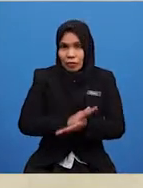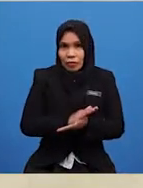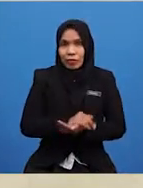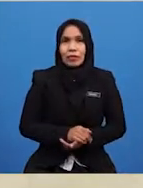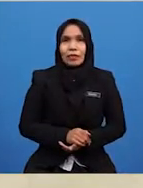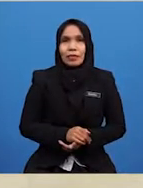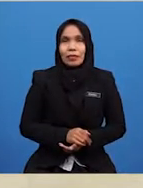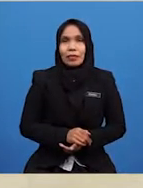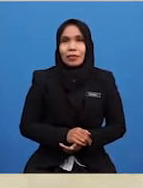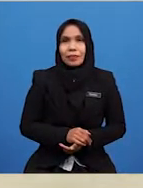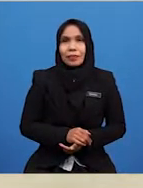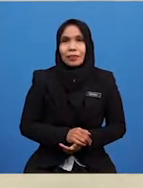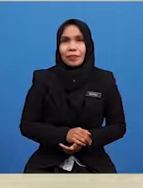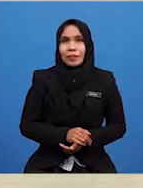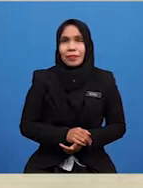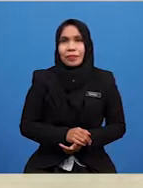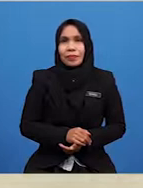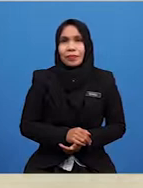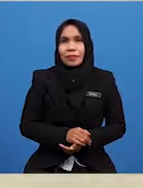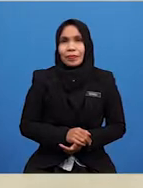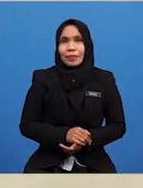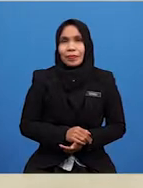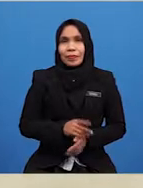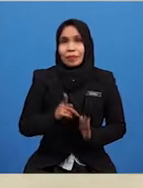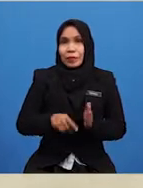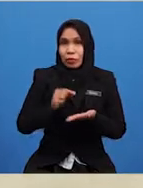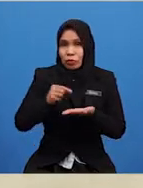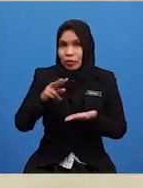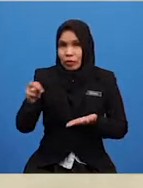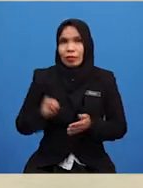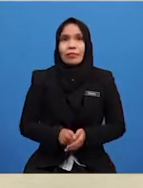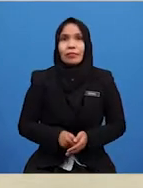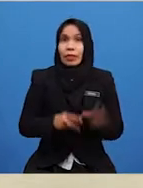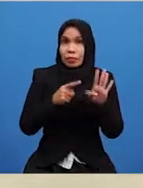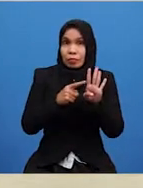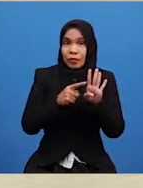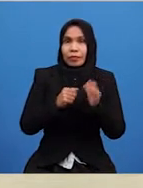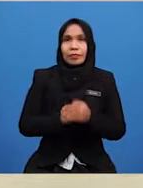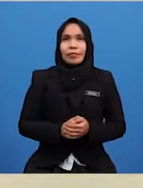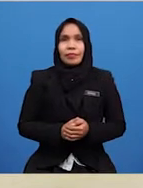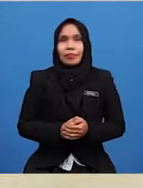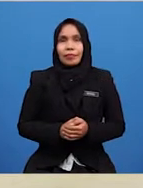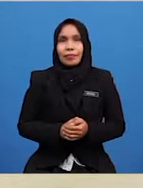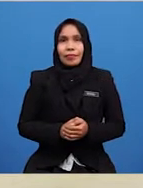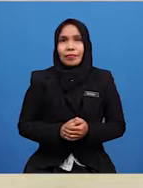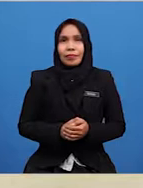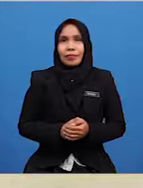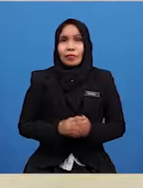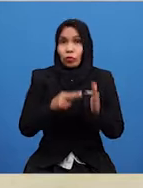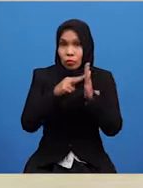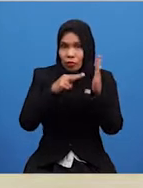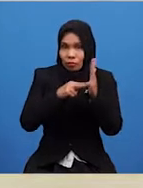penulisan. Kesan terakhir, menerusi pemerintahan dan pentadbiran, Hukum Kanun Melaka